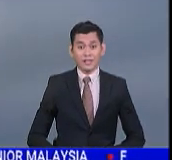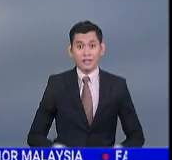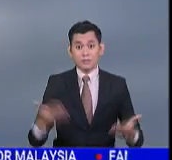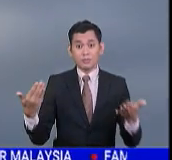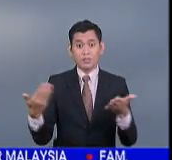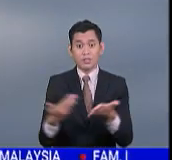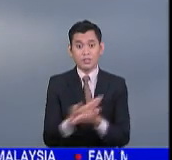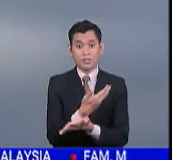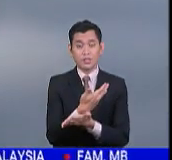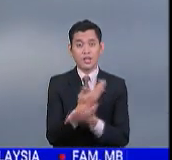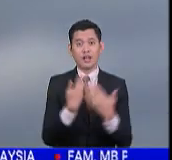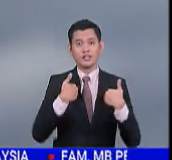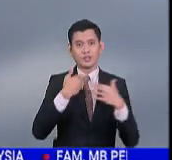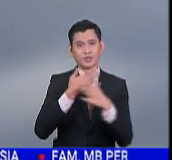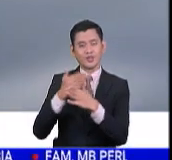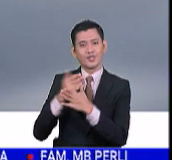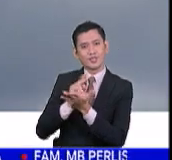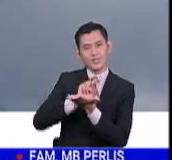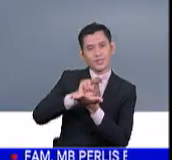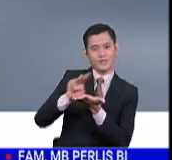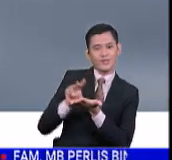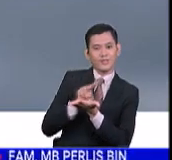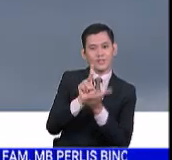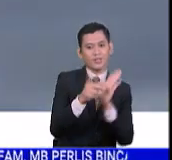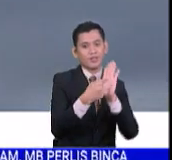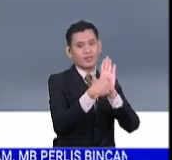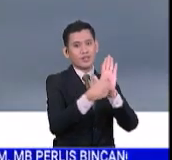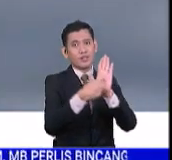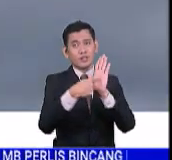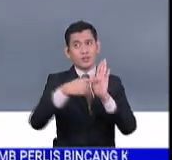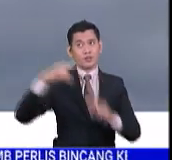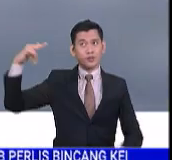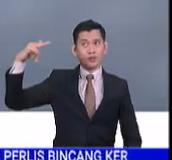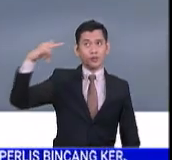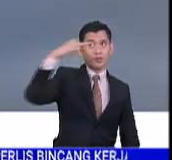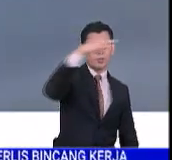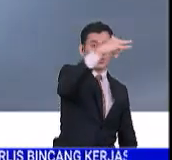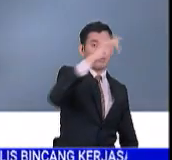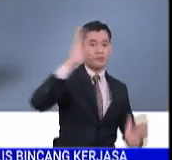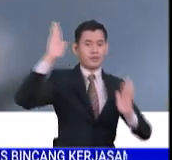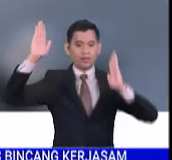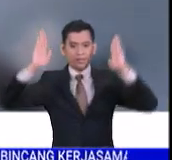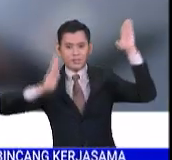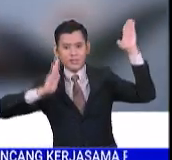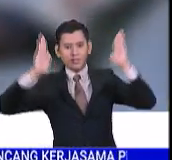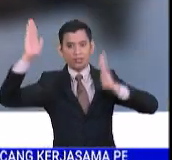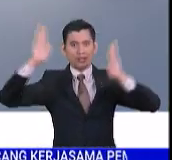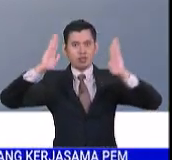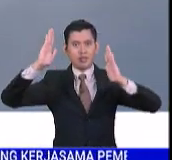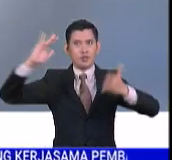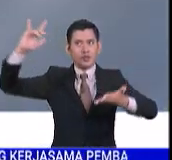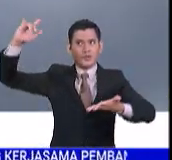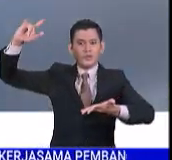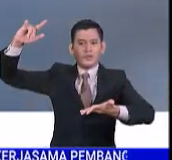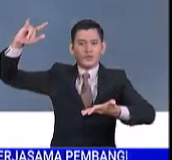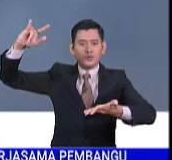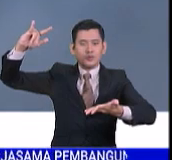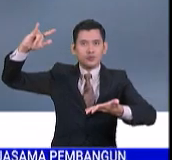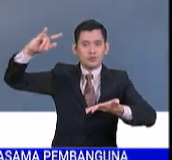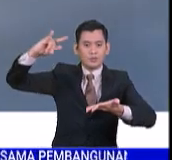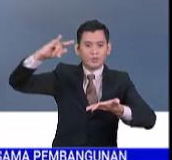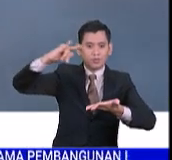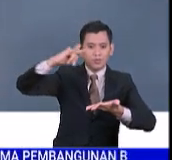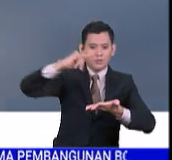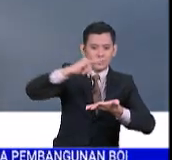Baru-baru ini, ramai berkongsi sebuah video memaparkan kapal terbang Malaysia Airlines MAS mendarat di Lapangan